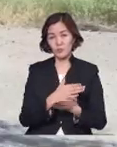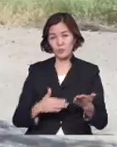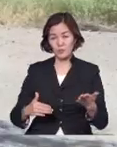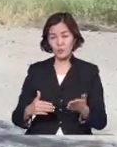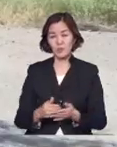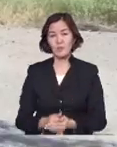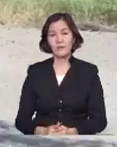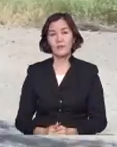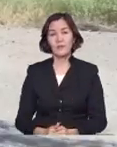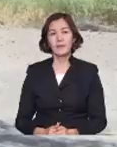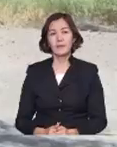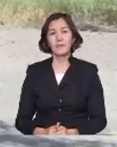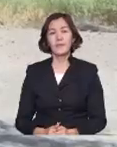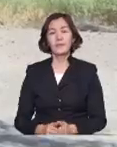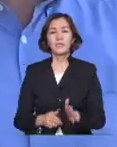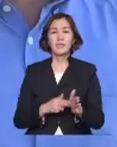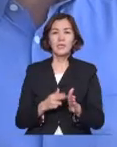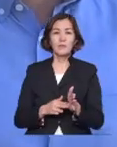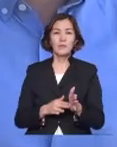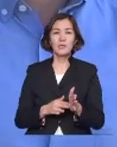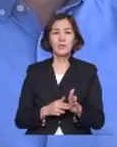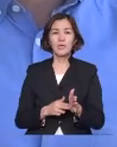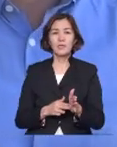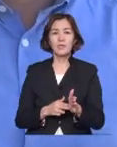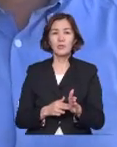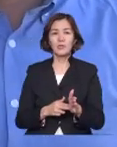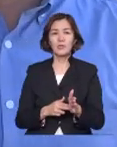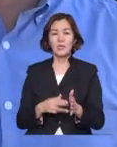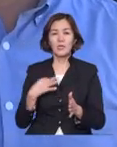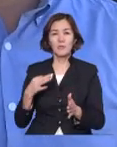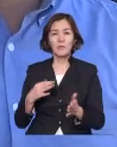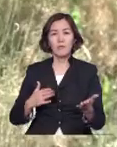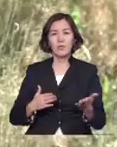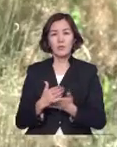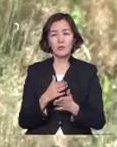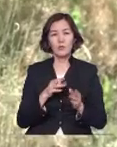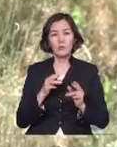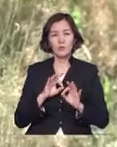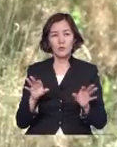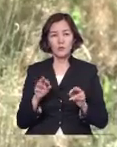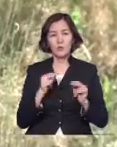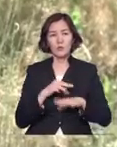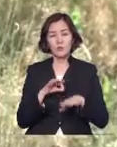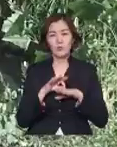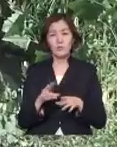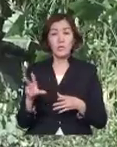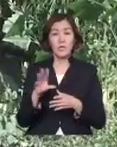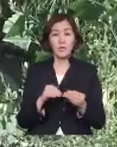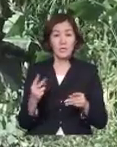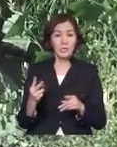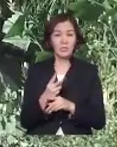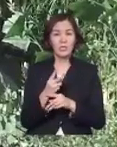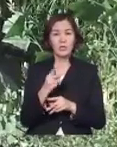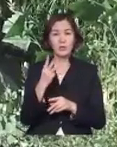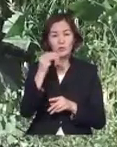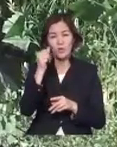Бүгінгі рейдтік шара барысында темір жолды бейберекет кесіп өткен жүргіншілерге түсіндіру жұмыстары жүргізілді. Екінші мәрте қайталанса, үш